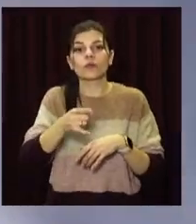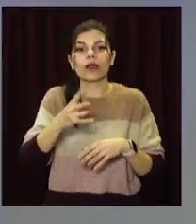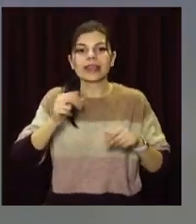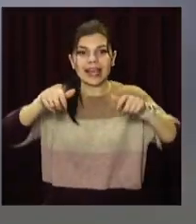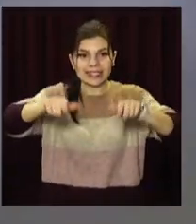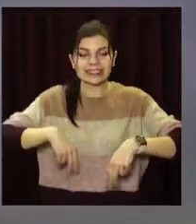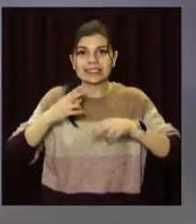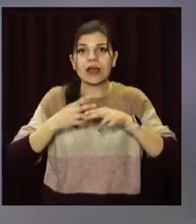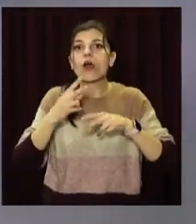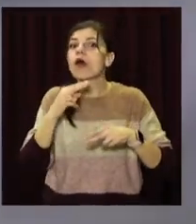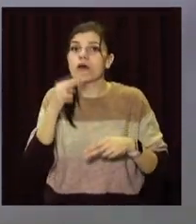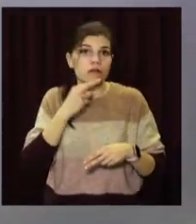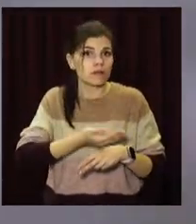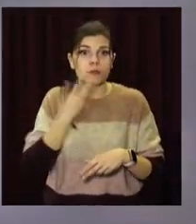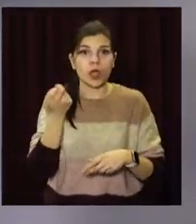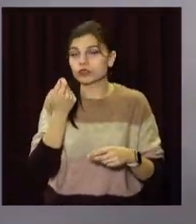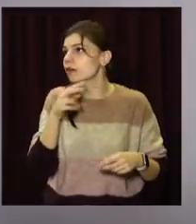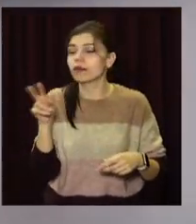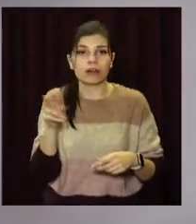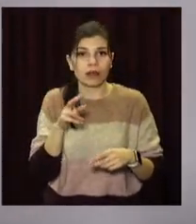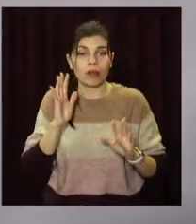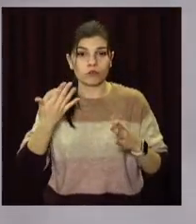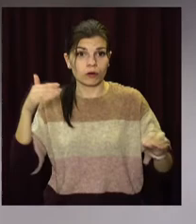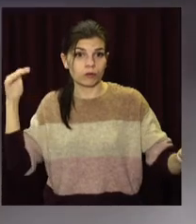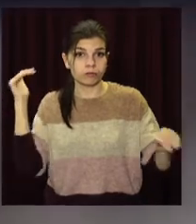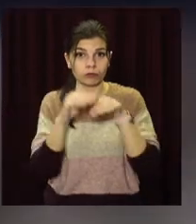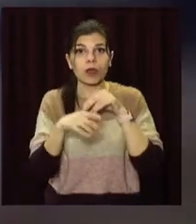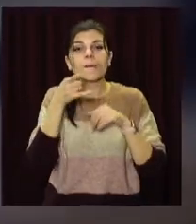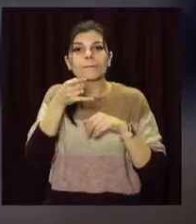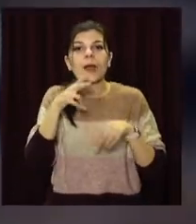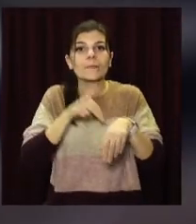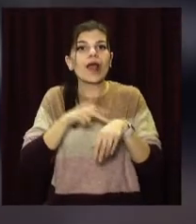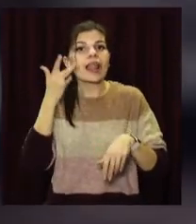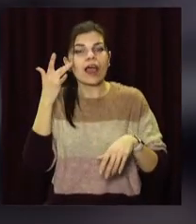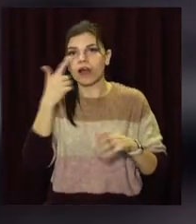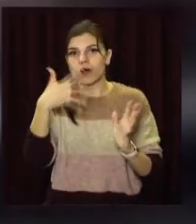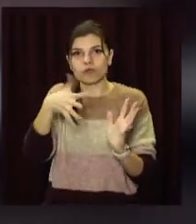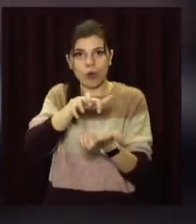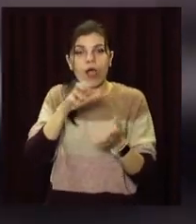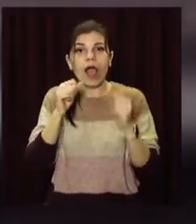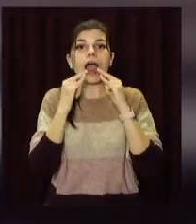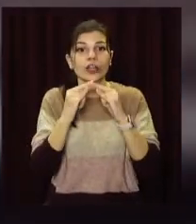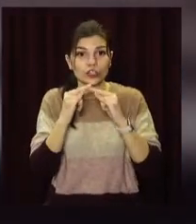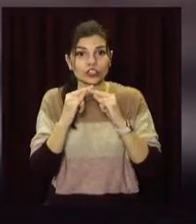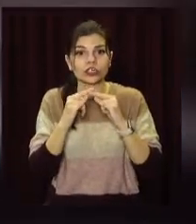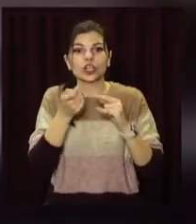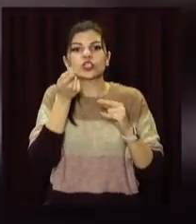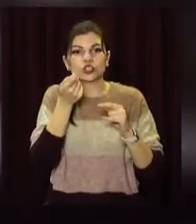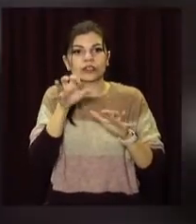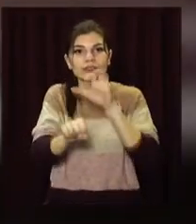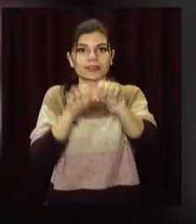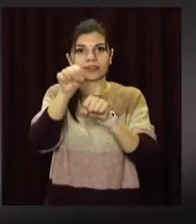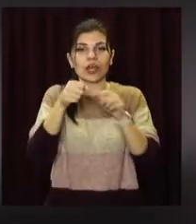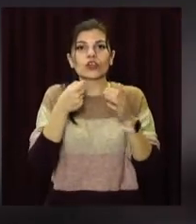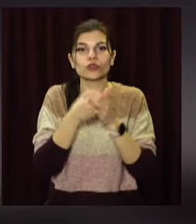рейки, не переконавшись в безпечності руху. Внаслідок зіткнення в легковика розтрощило капот, а в електричці ударом